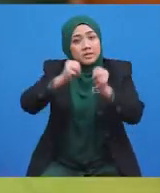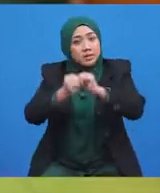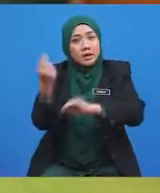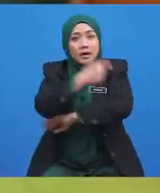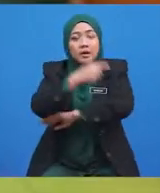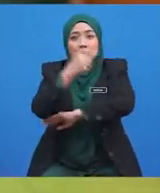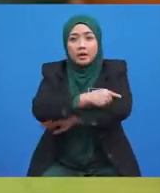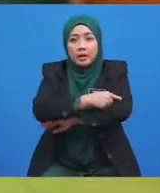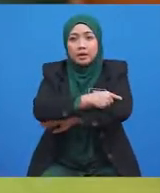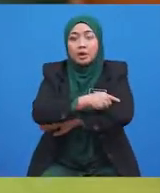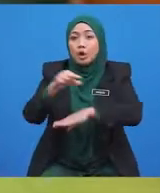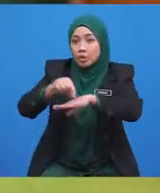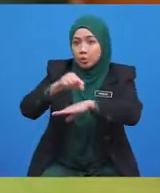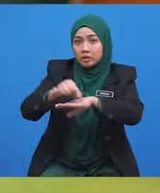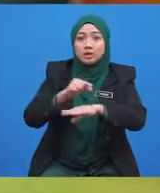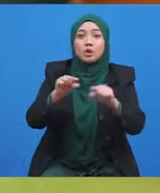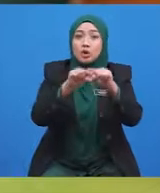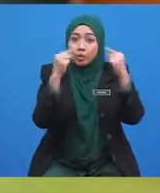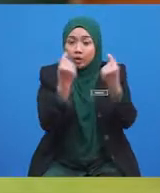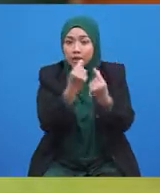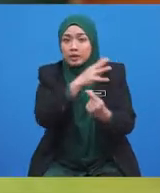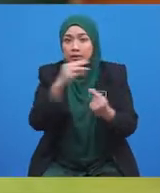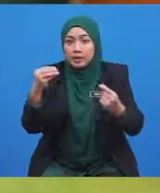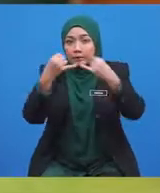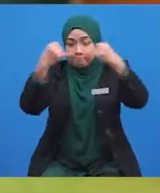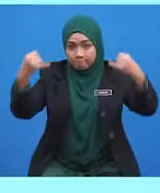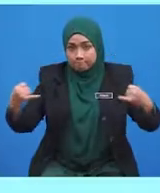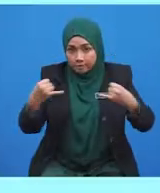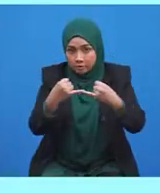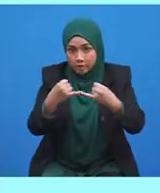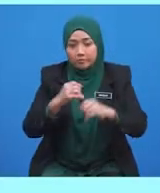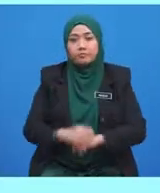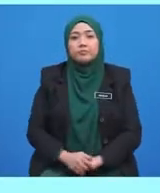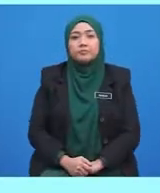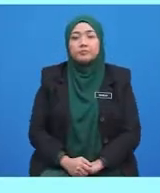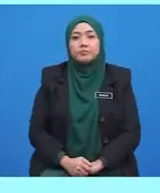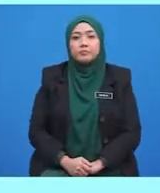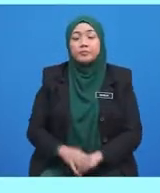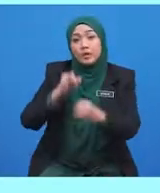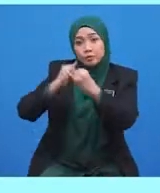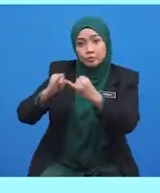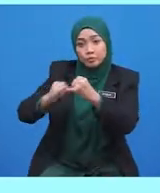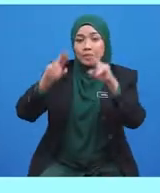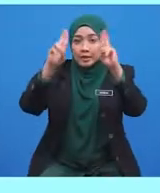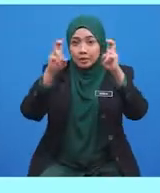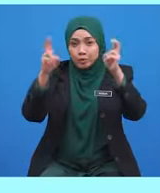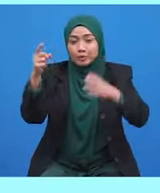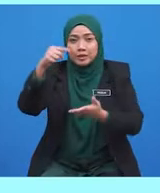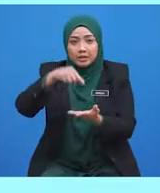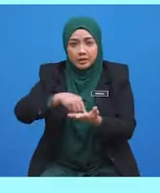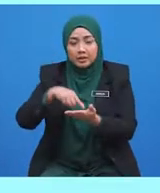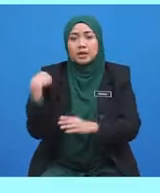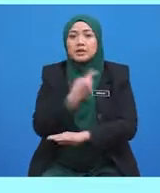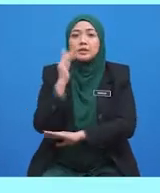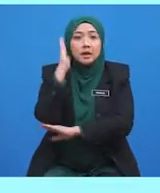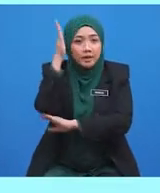menggunakan kaedah gundalan dan piktograf. Di penghujung tajuk ini,